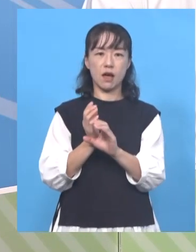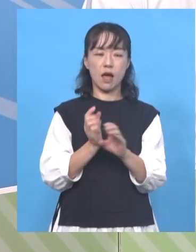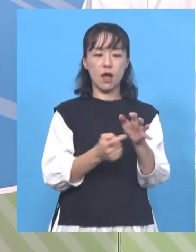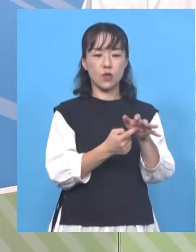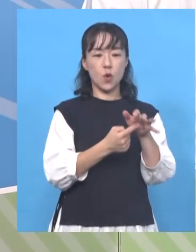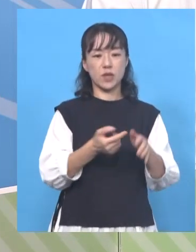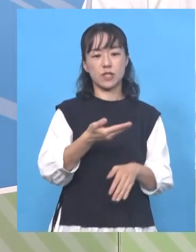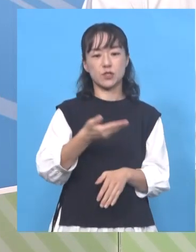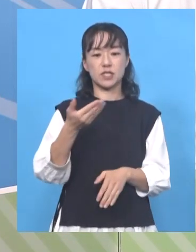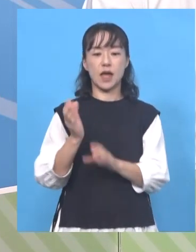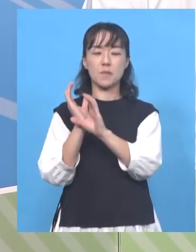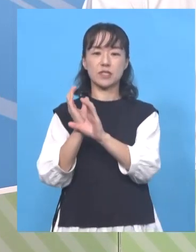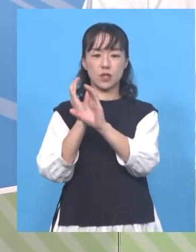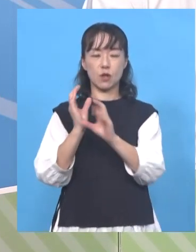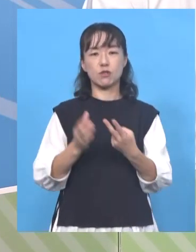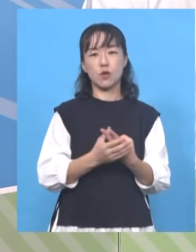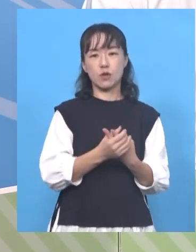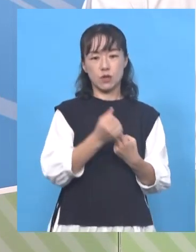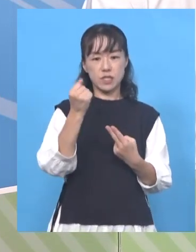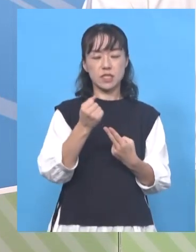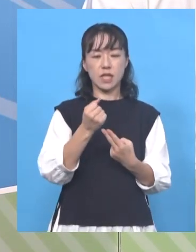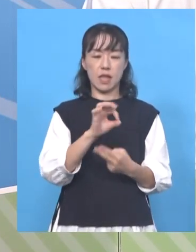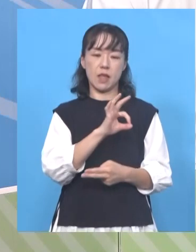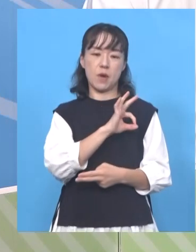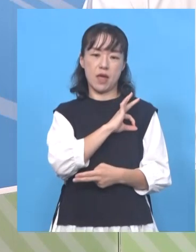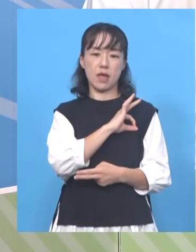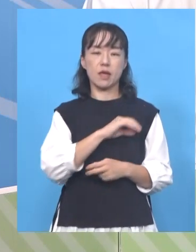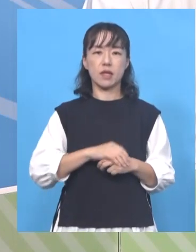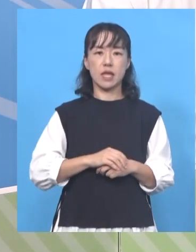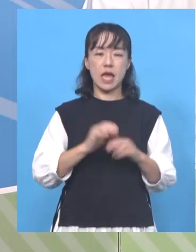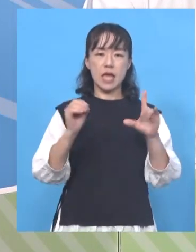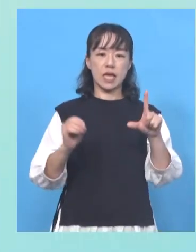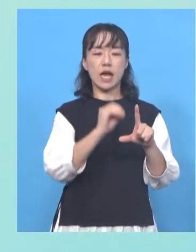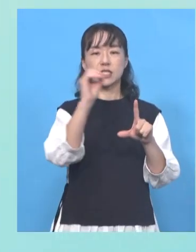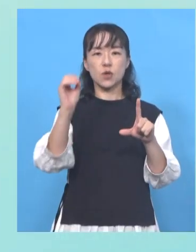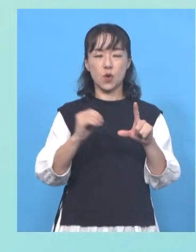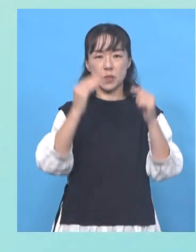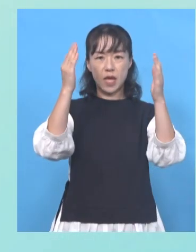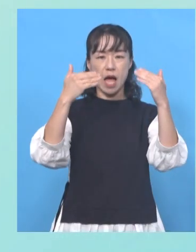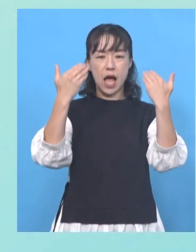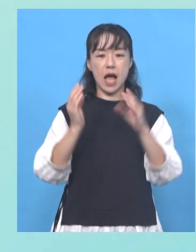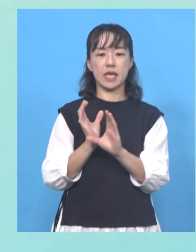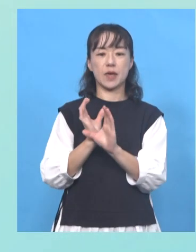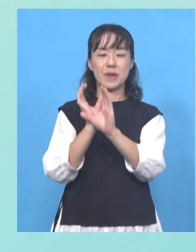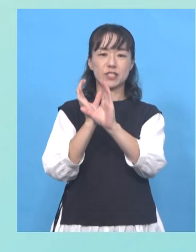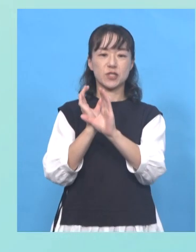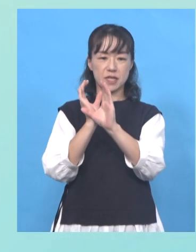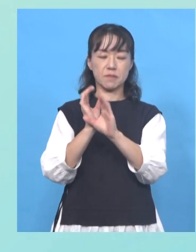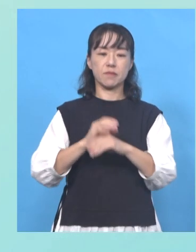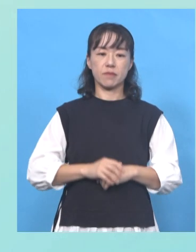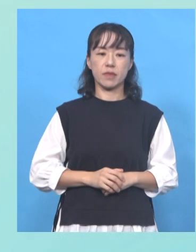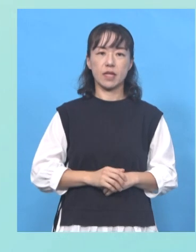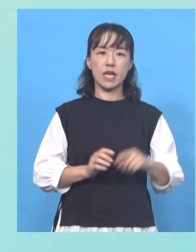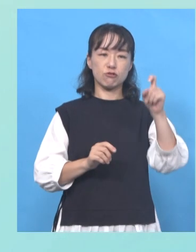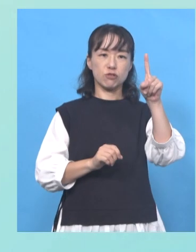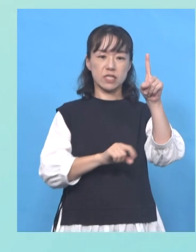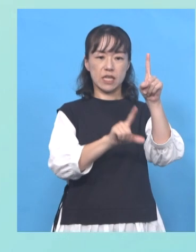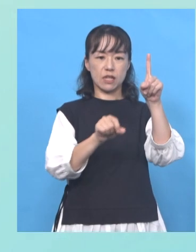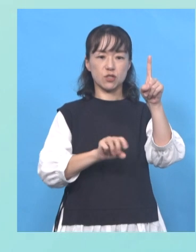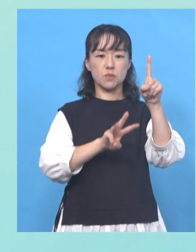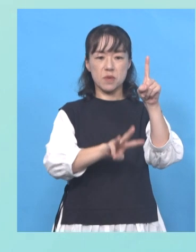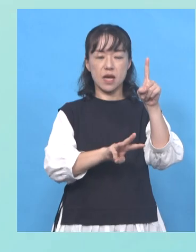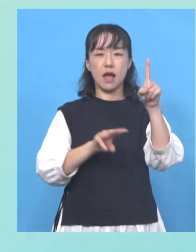はち祭りや農林水産祭りなどを総称したイベントの名称です。今年の東近江秋祭りは11月3日